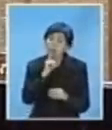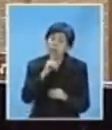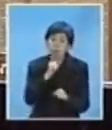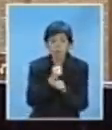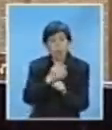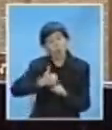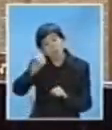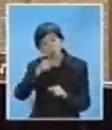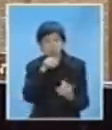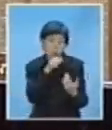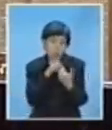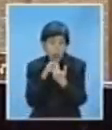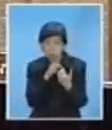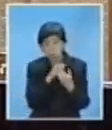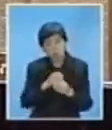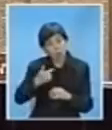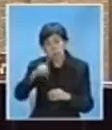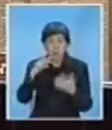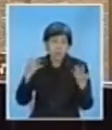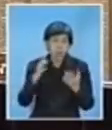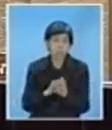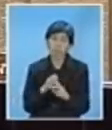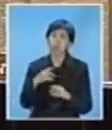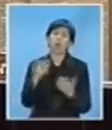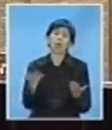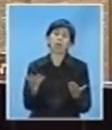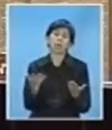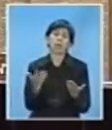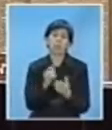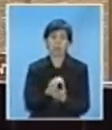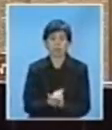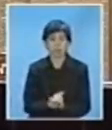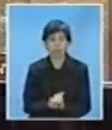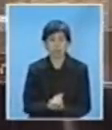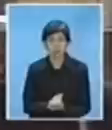รื่องนี้เป็นของคนนู้นเรื่องคนนี้แล้วประโยชน์ของคนไม่ได้มีกันมีประโยชน์อะไรล่ะครับ